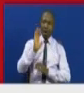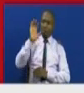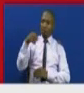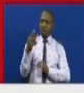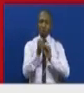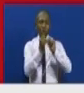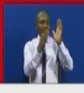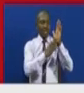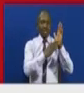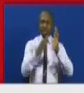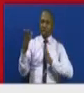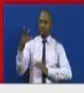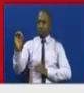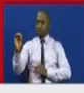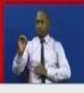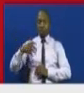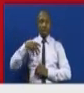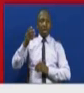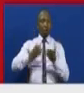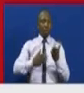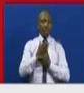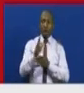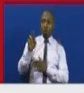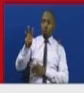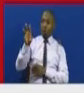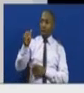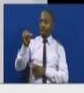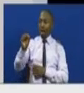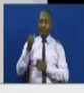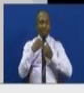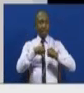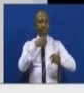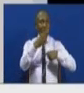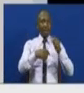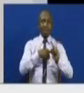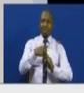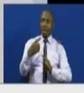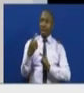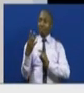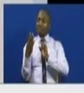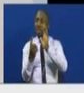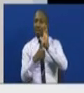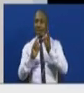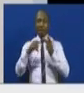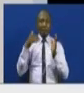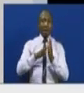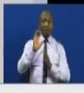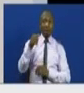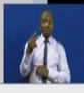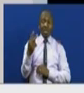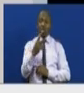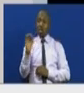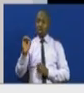2019-20, wizara kupitia RUWASA imetekeleza miradi ya maji 652 hadi kufika mwezi Machi mwaka